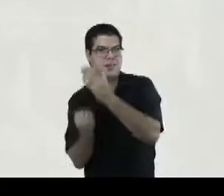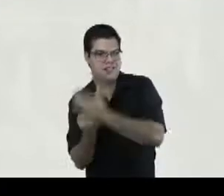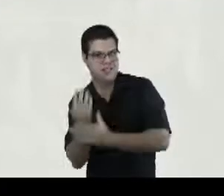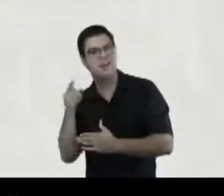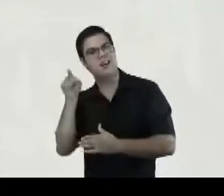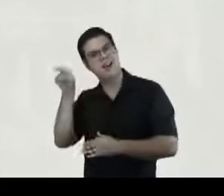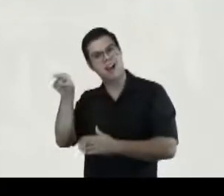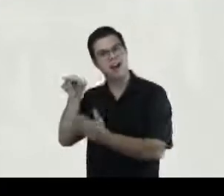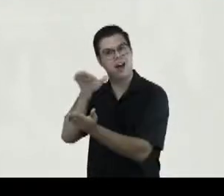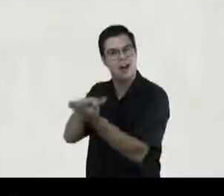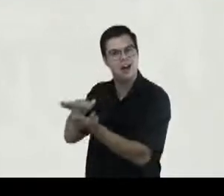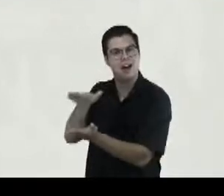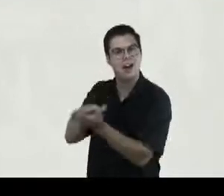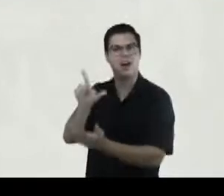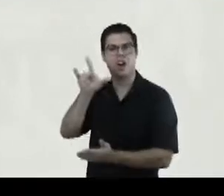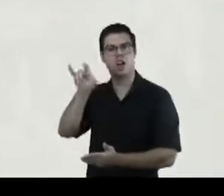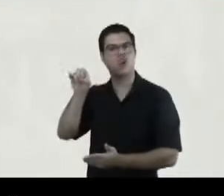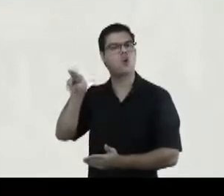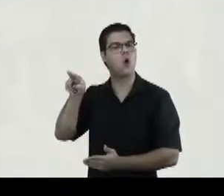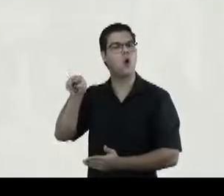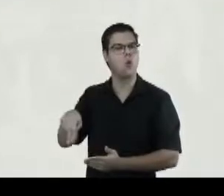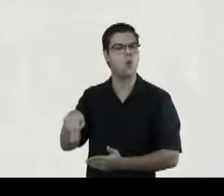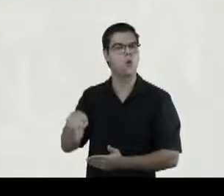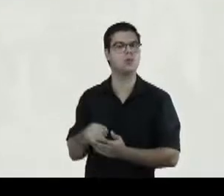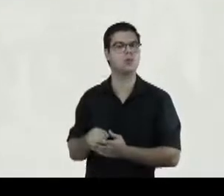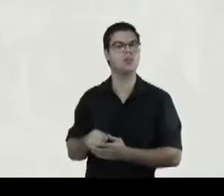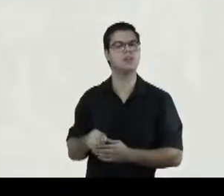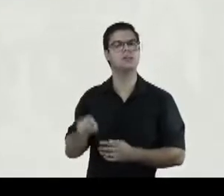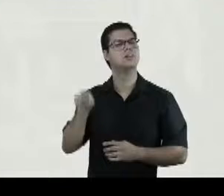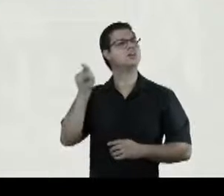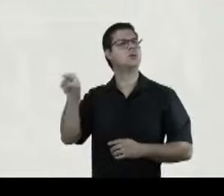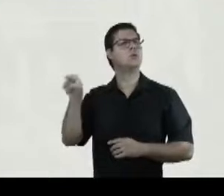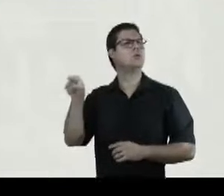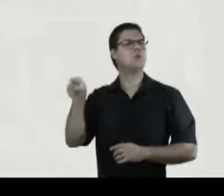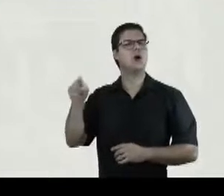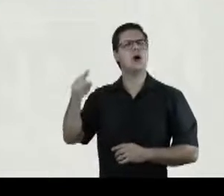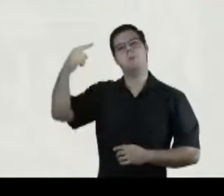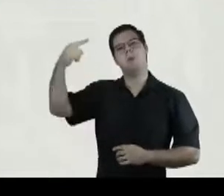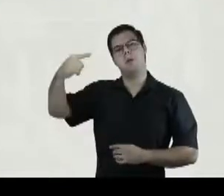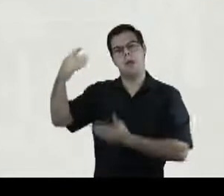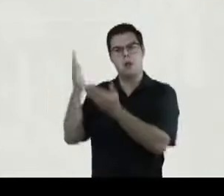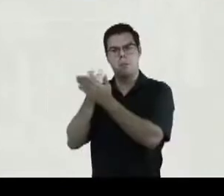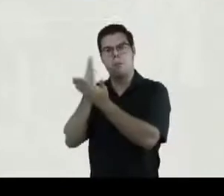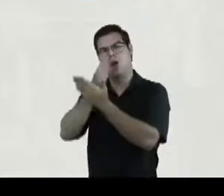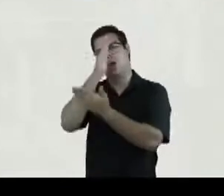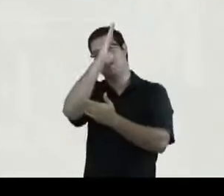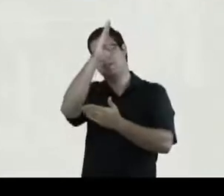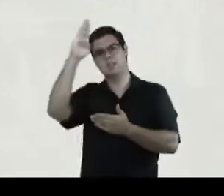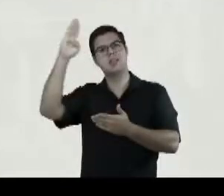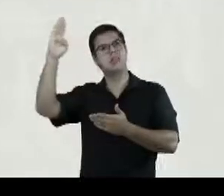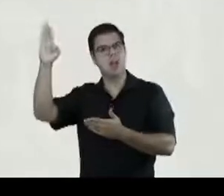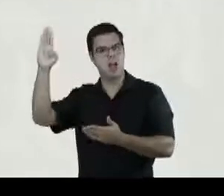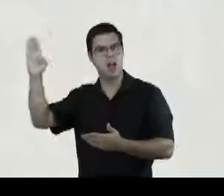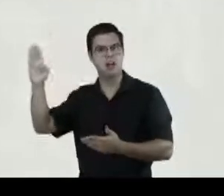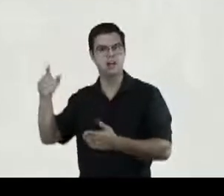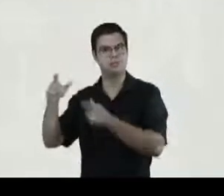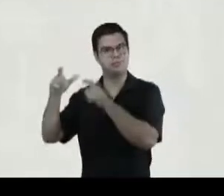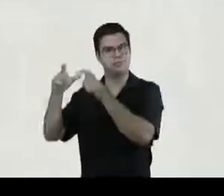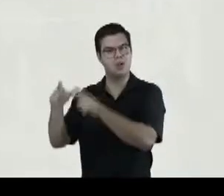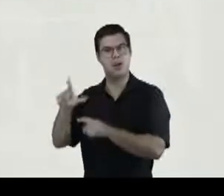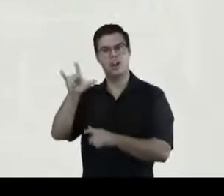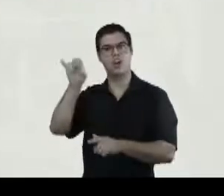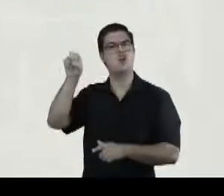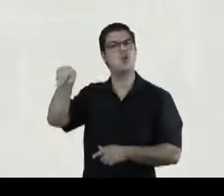la Bibliotheca Bibliographica Aureliana. Donc elle existe d'abord, ils commencent par faire un short title catalogue où ils vont